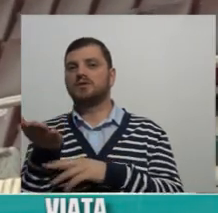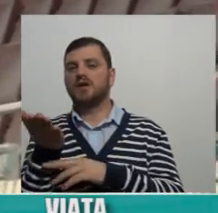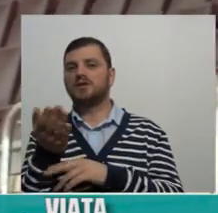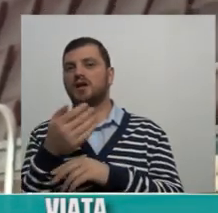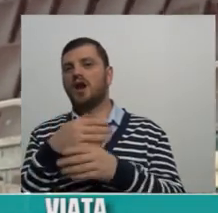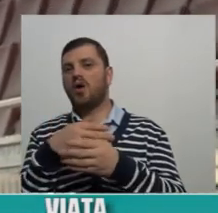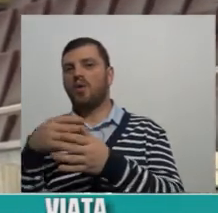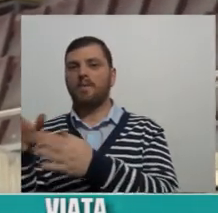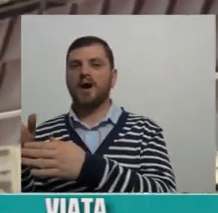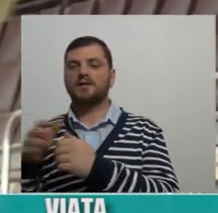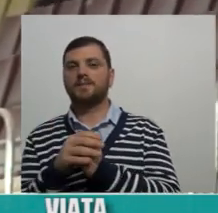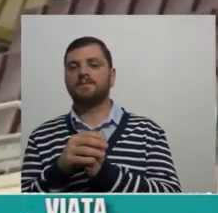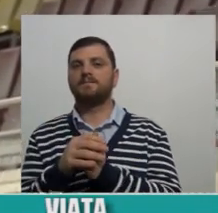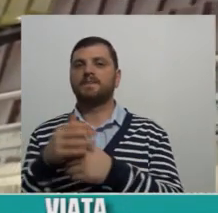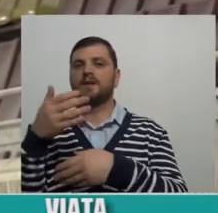fost dat la o parte.